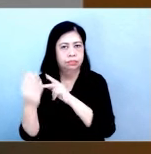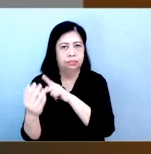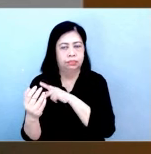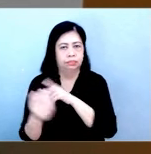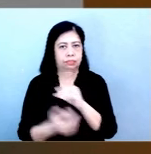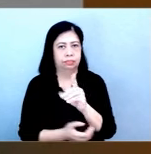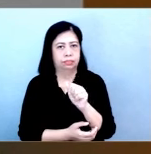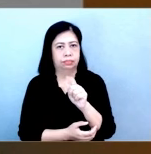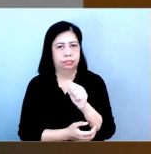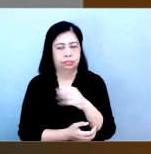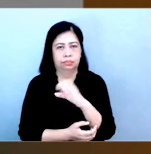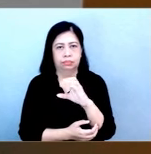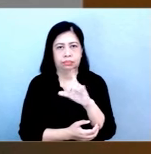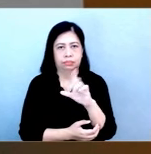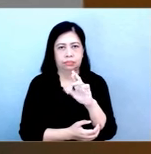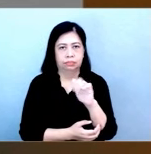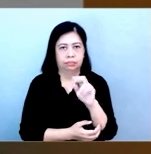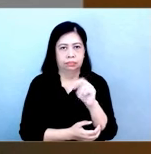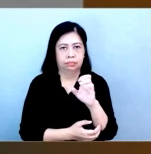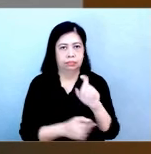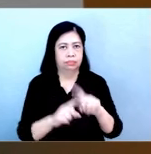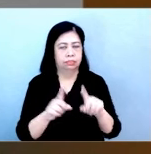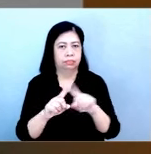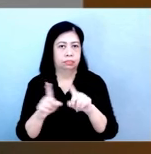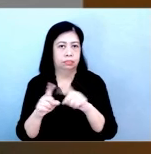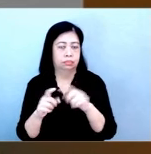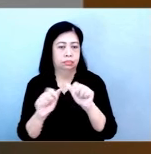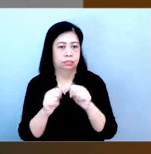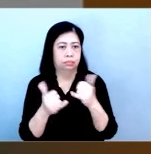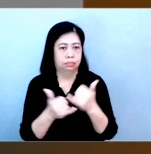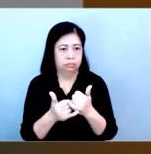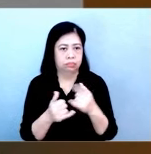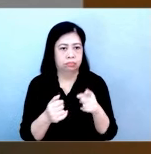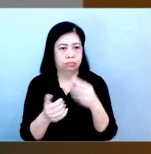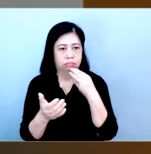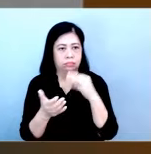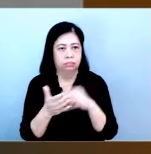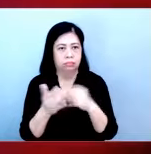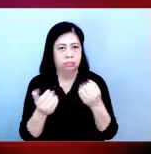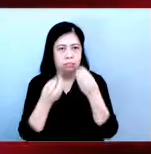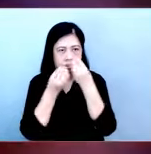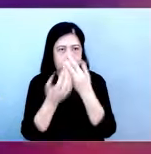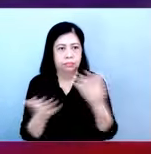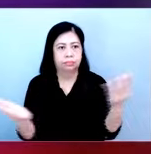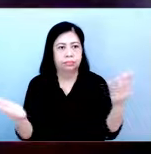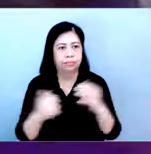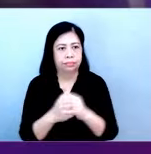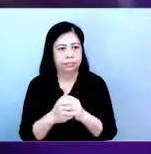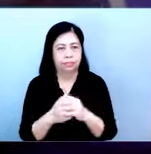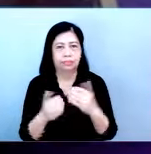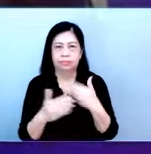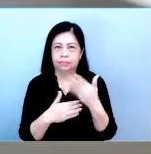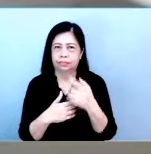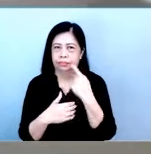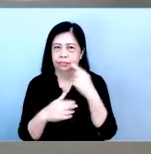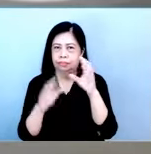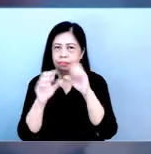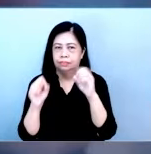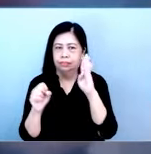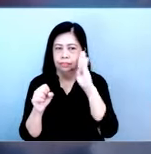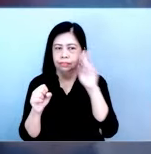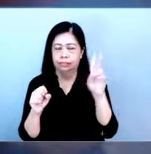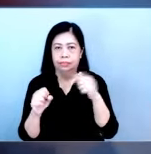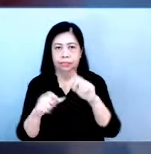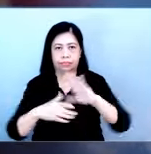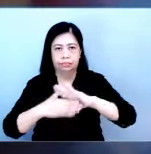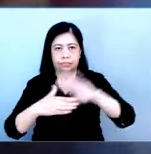at clearance sa iba't ibang ahensya. Noong February 2 pa, pirmado ang memo, pero ngayon lang isinapubliko. Kasunod yan ang sinabi ni Pangulong Marcos sa kanyang vlog,